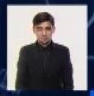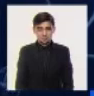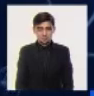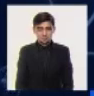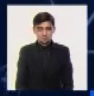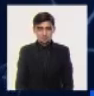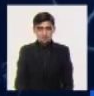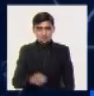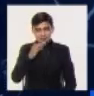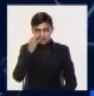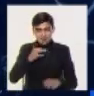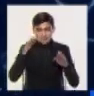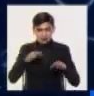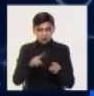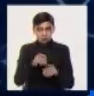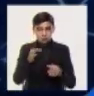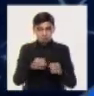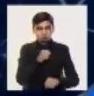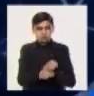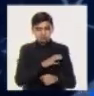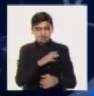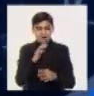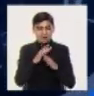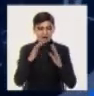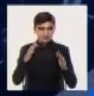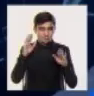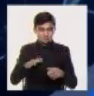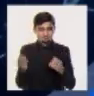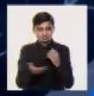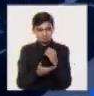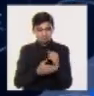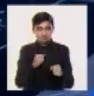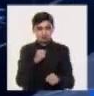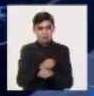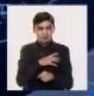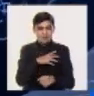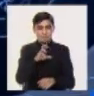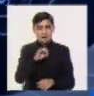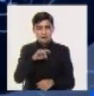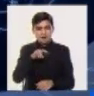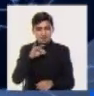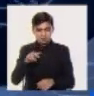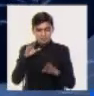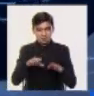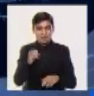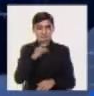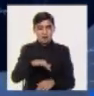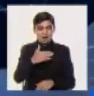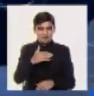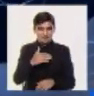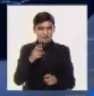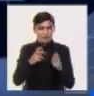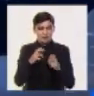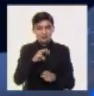в германии суд остановил вырубку леса под берлином для строительства первой в европе фабрики тесла ради